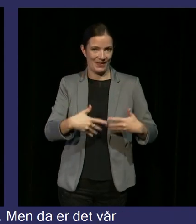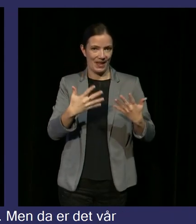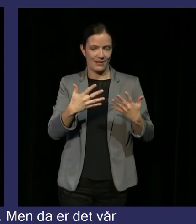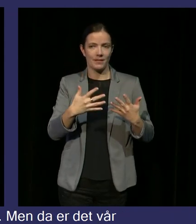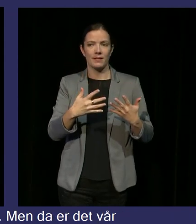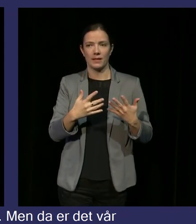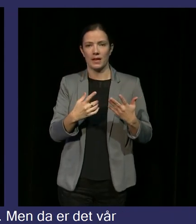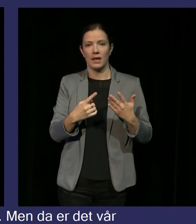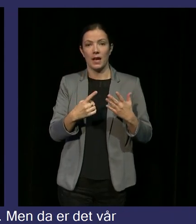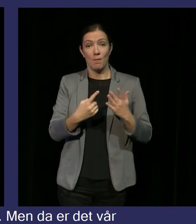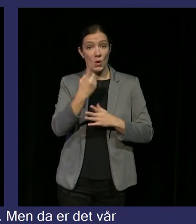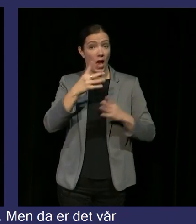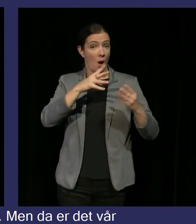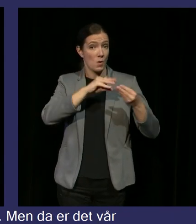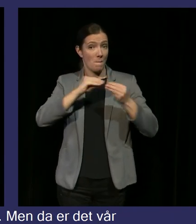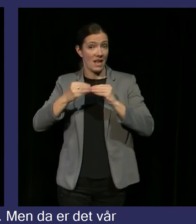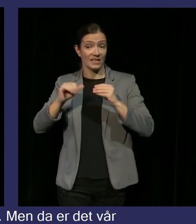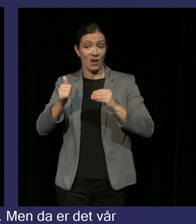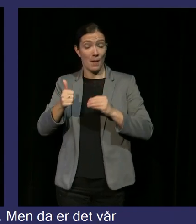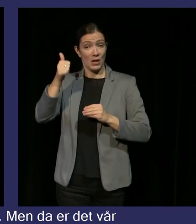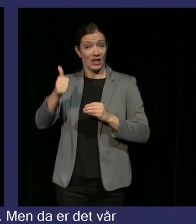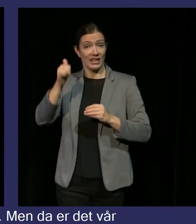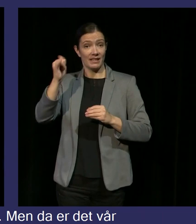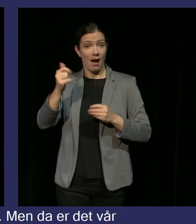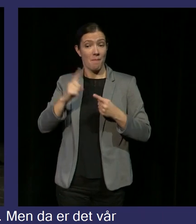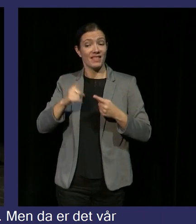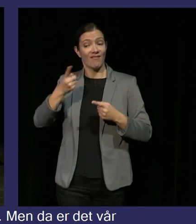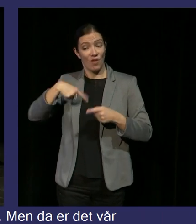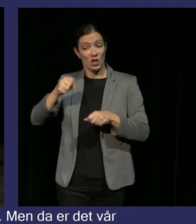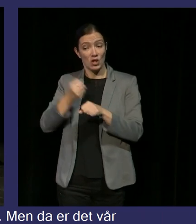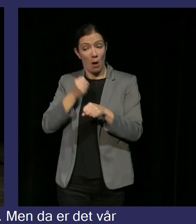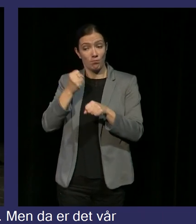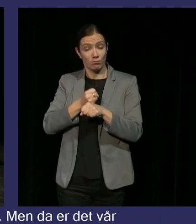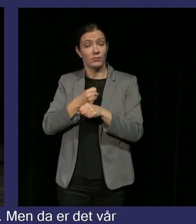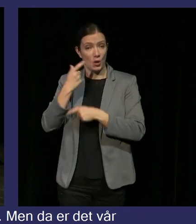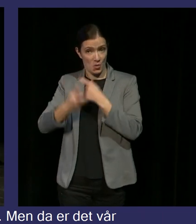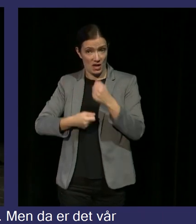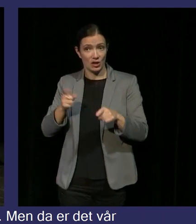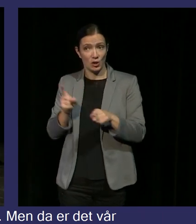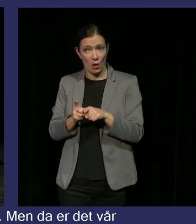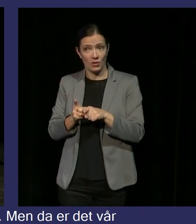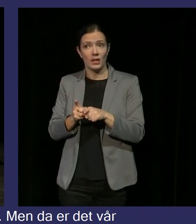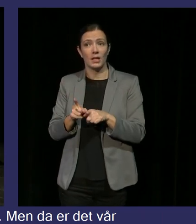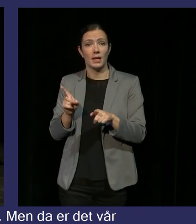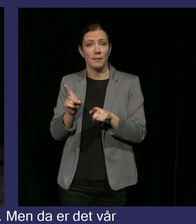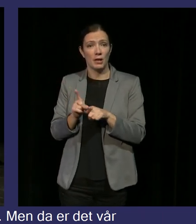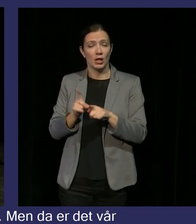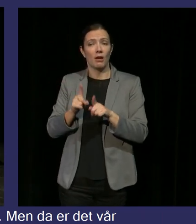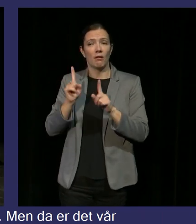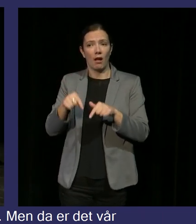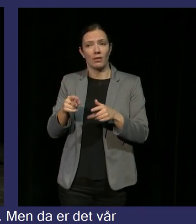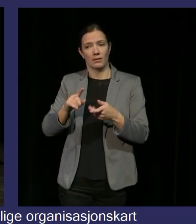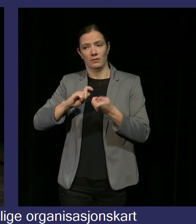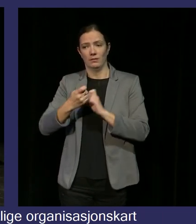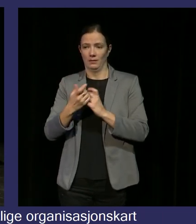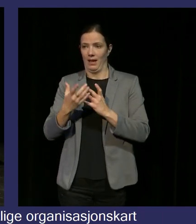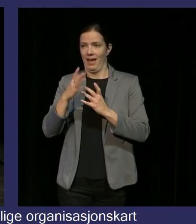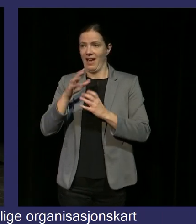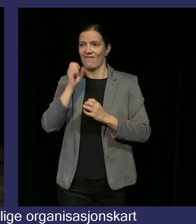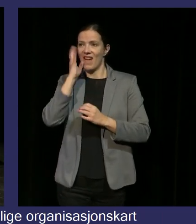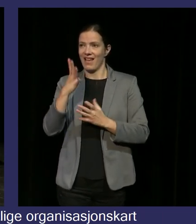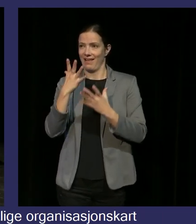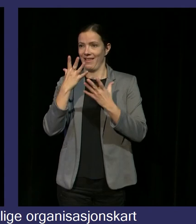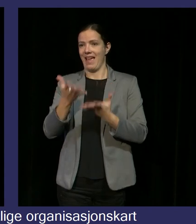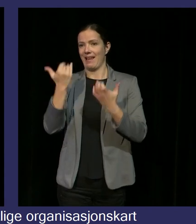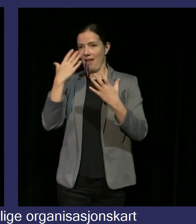det kan være komplekst for myndighetene, men da det vår jobb å gjøre det nettopp, så vi kan forenkle hverdagen, og ikke